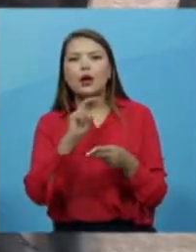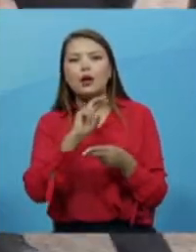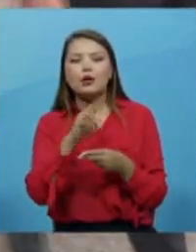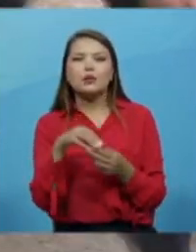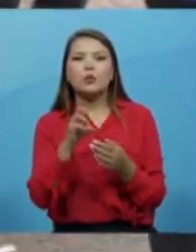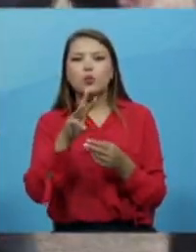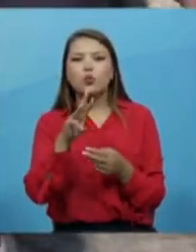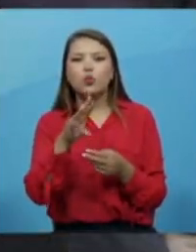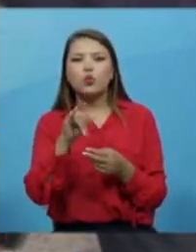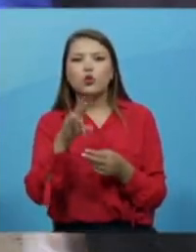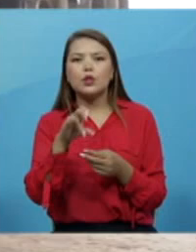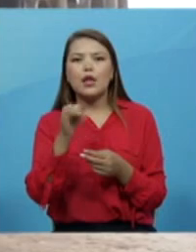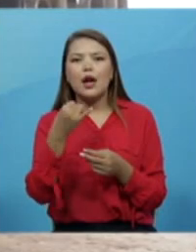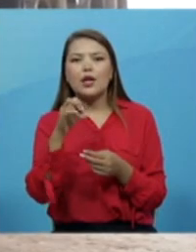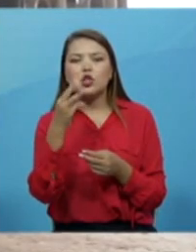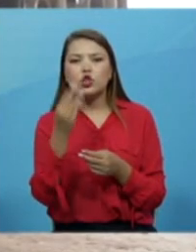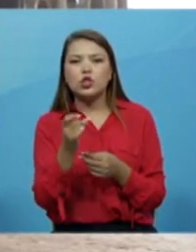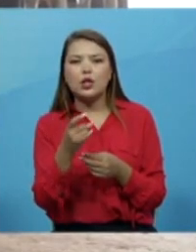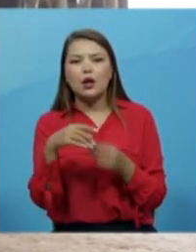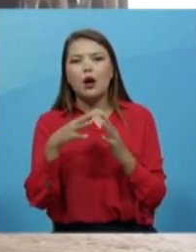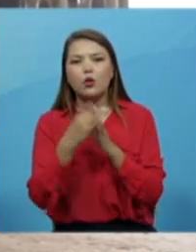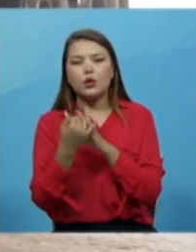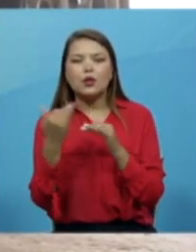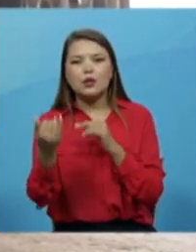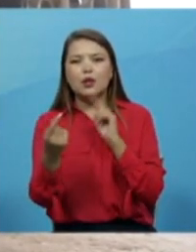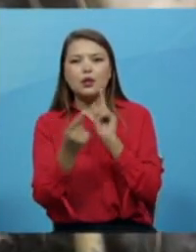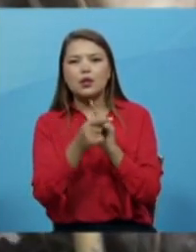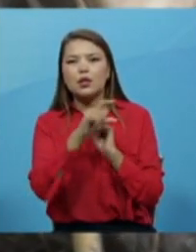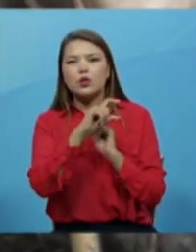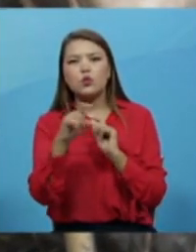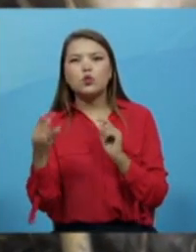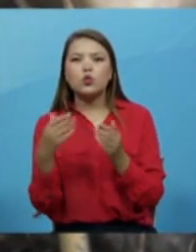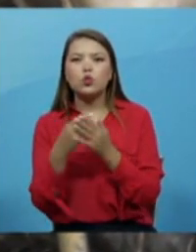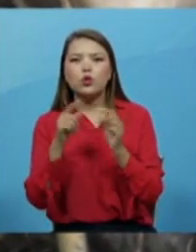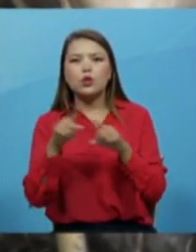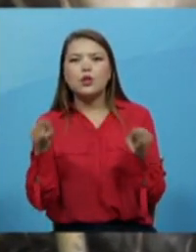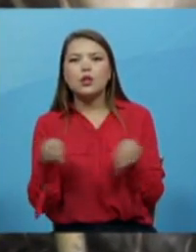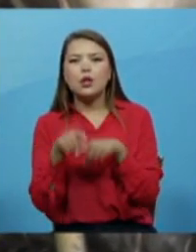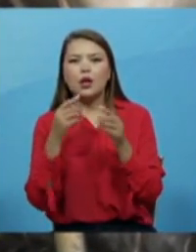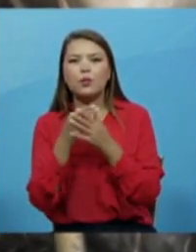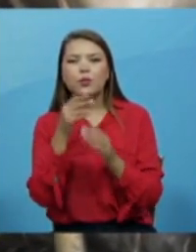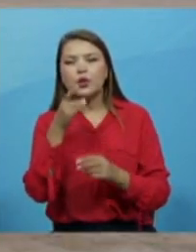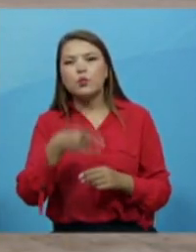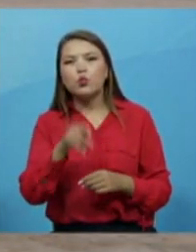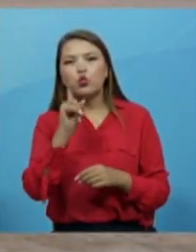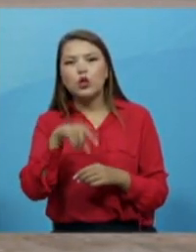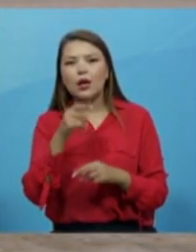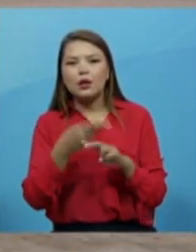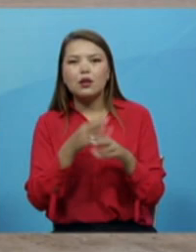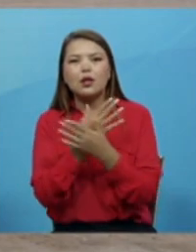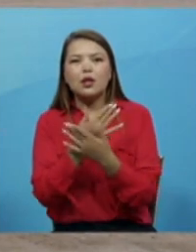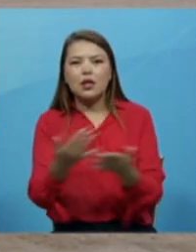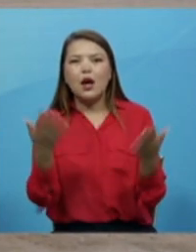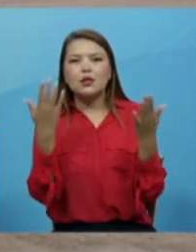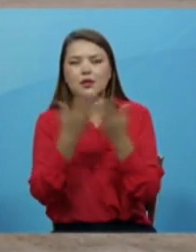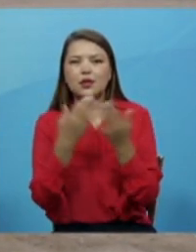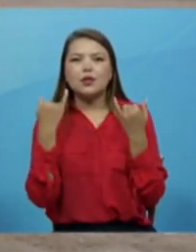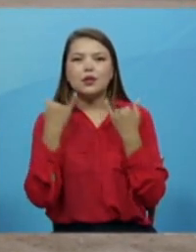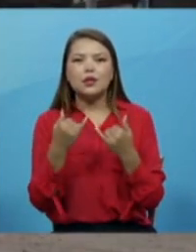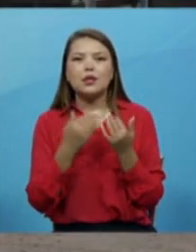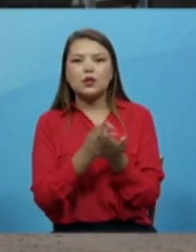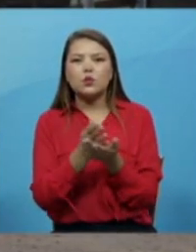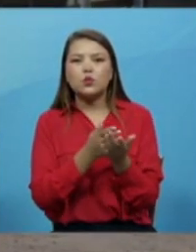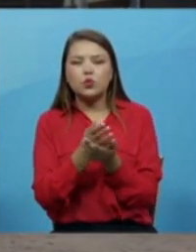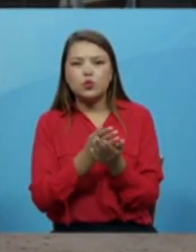ауылындағы Вестойл мекемесі жұмысшыларымен кездесті. Жауапкершілігі шектеулі серіктестік мұнай мекемелеріне арнайы техникалар мен сервистік қызмет